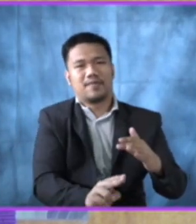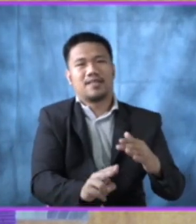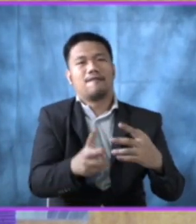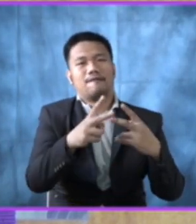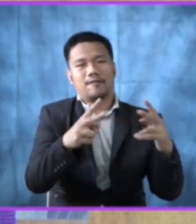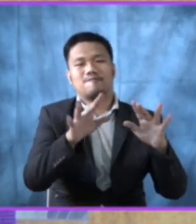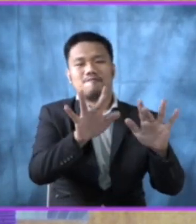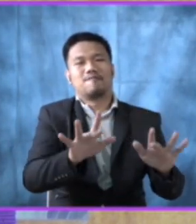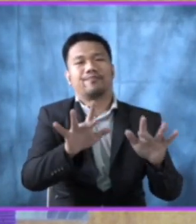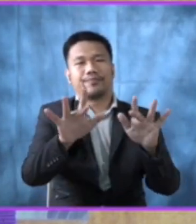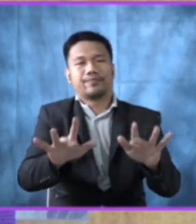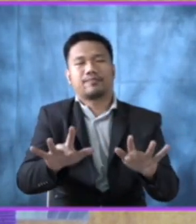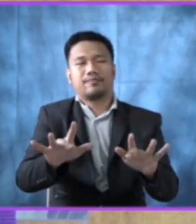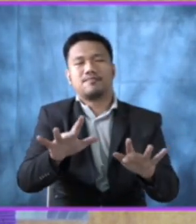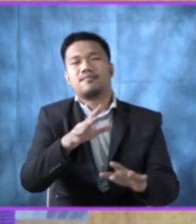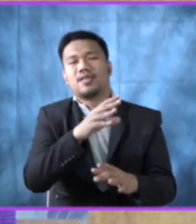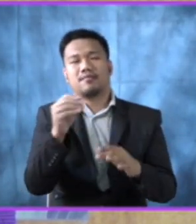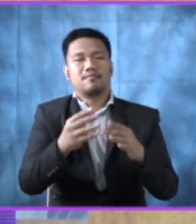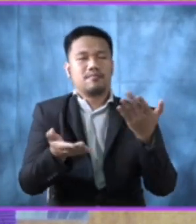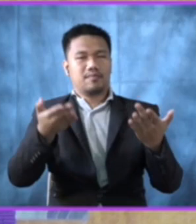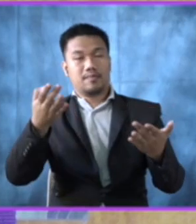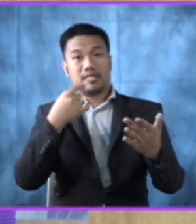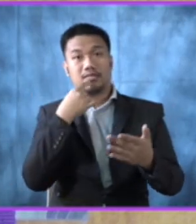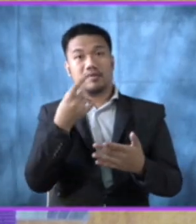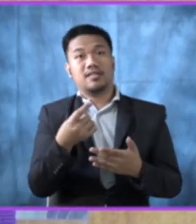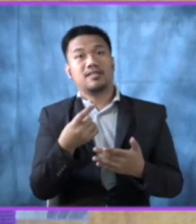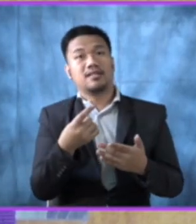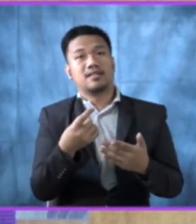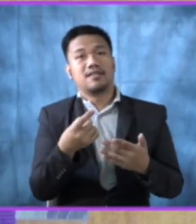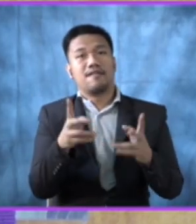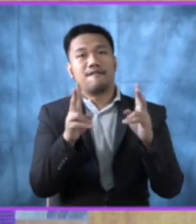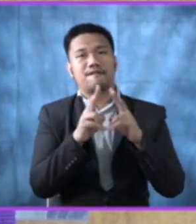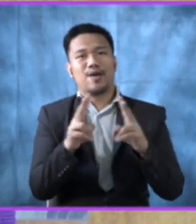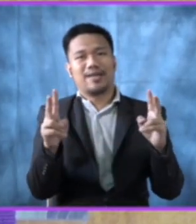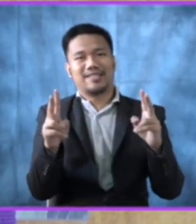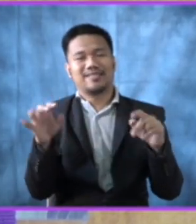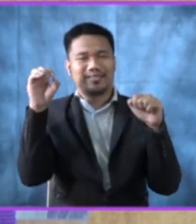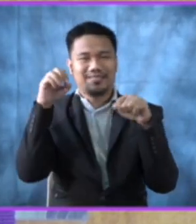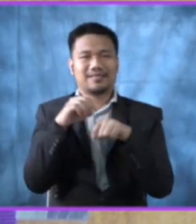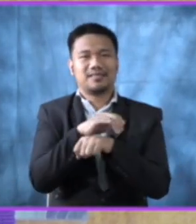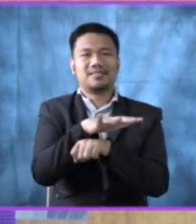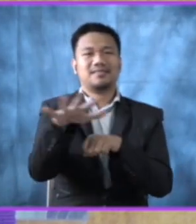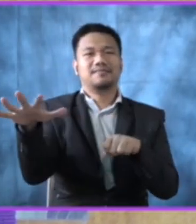pinakakawawa. At siguro masasabi nating pinaka nakakahawa.